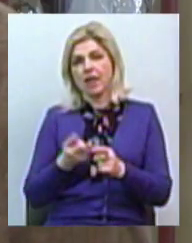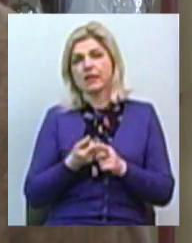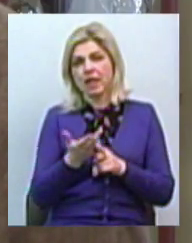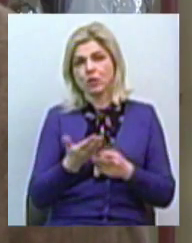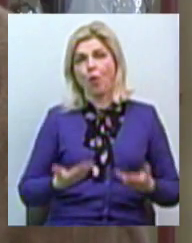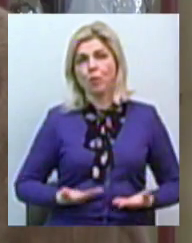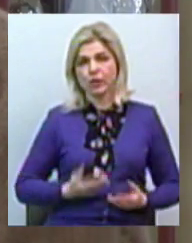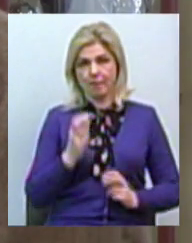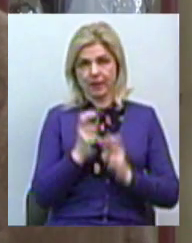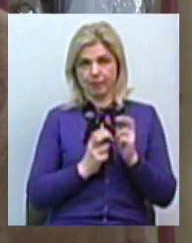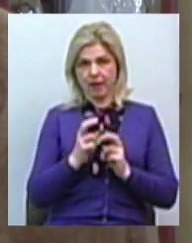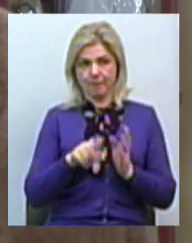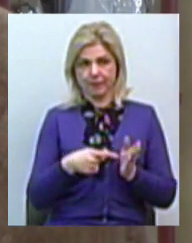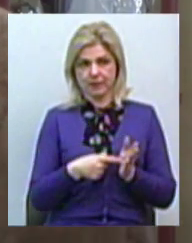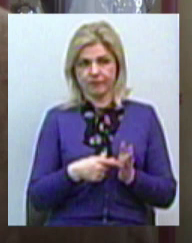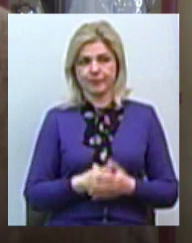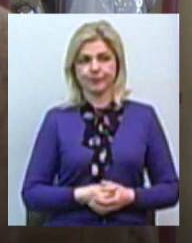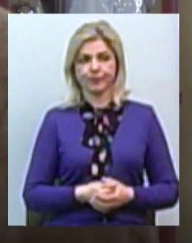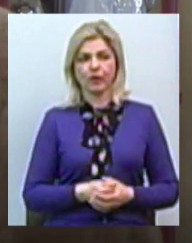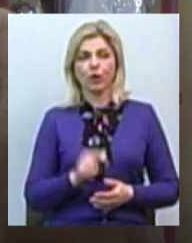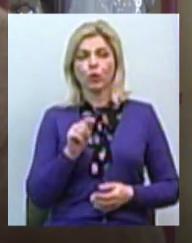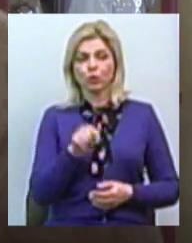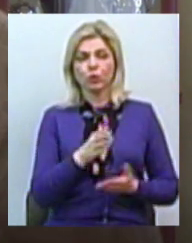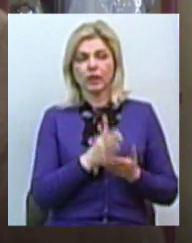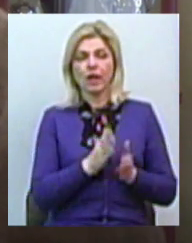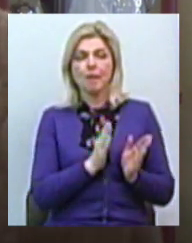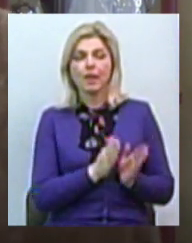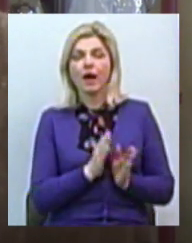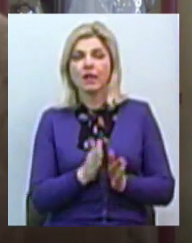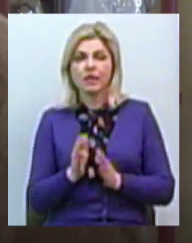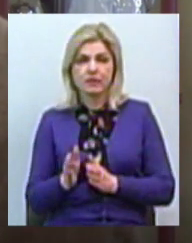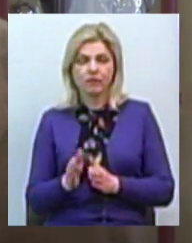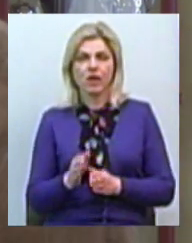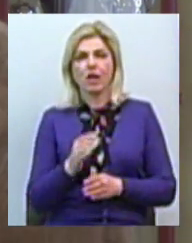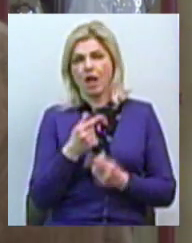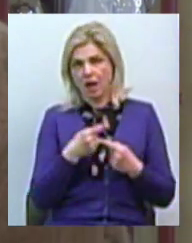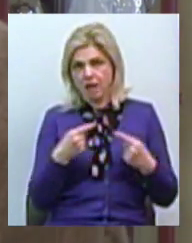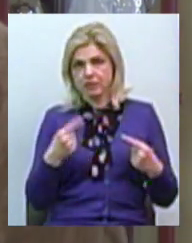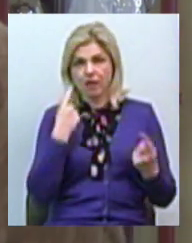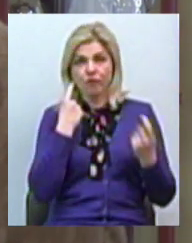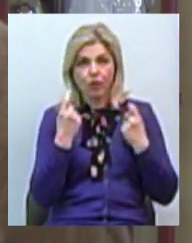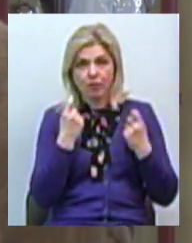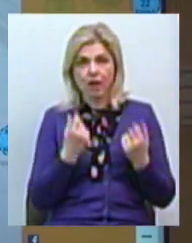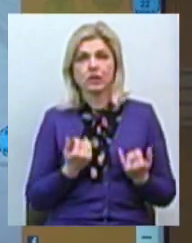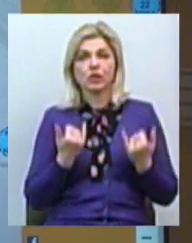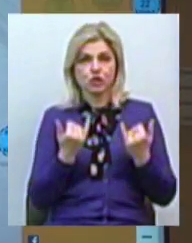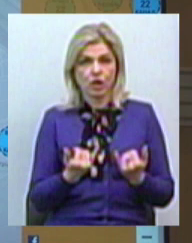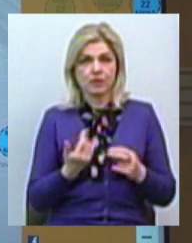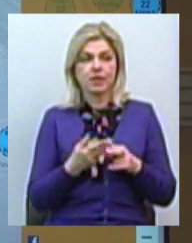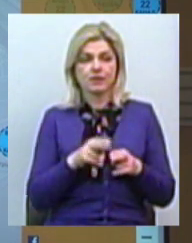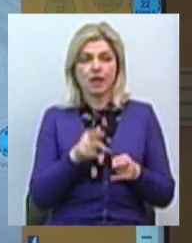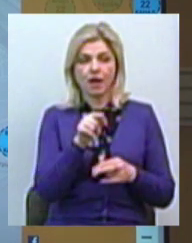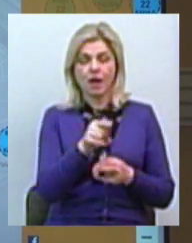міста. Було розроблено механізм накладання декількох багатьох шарів даних. На даний момент ця